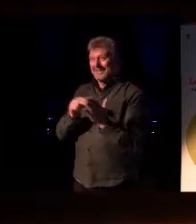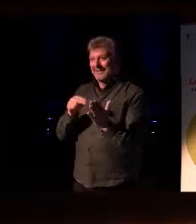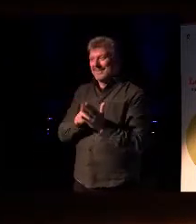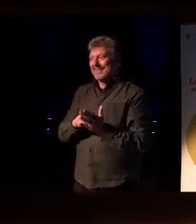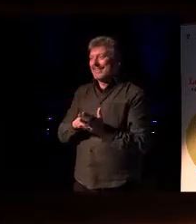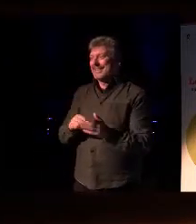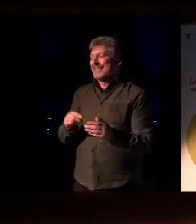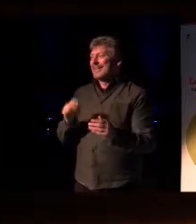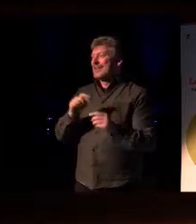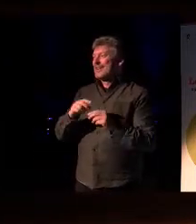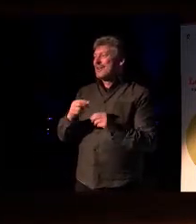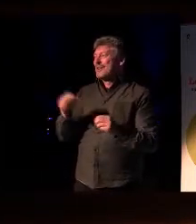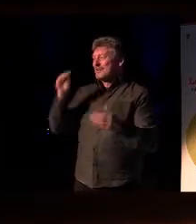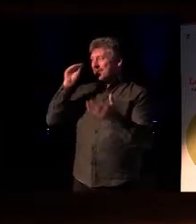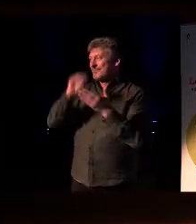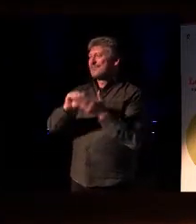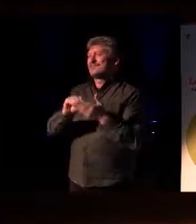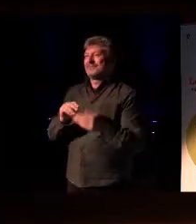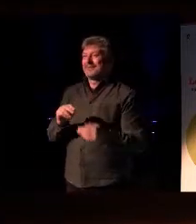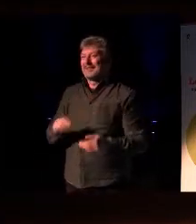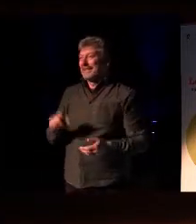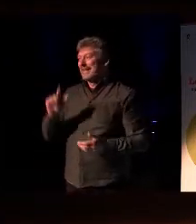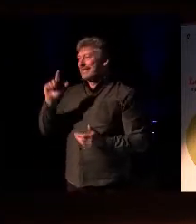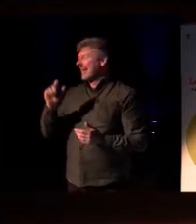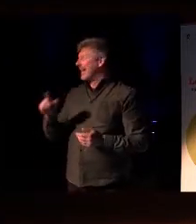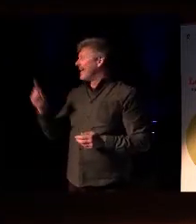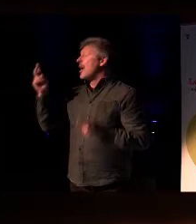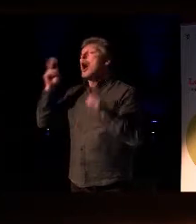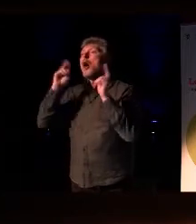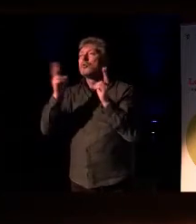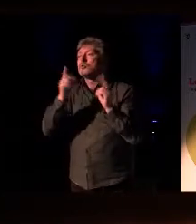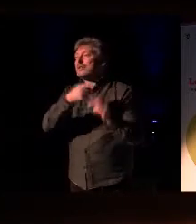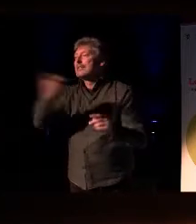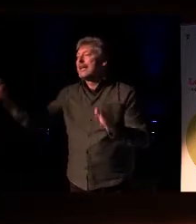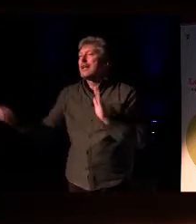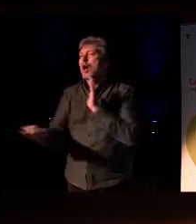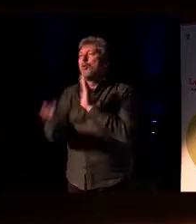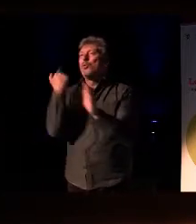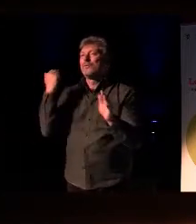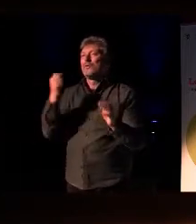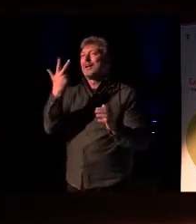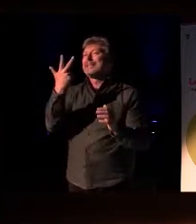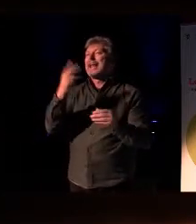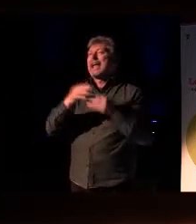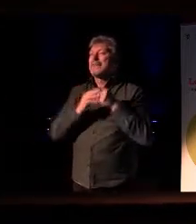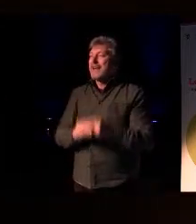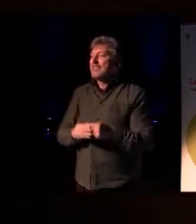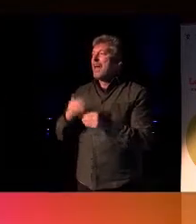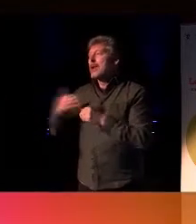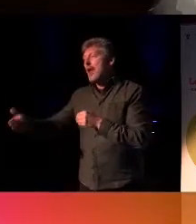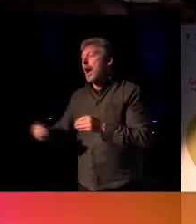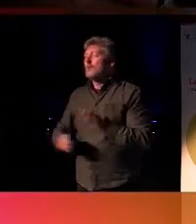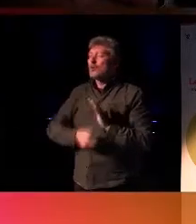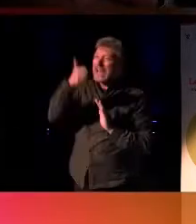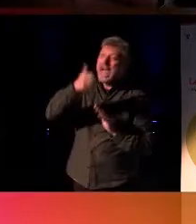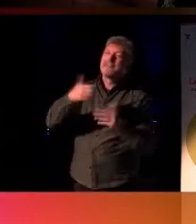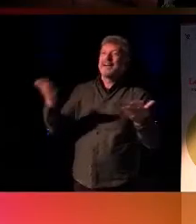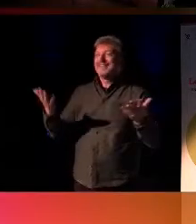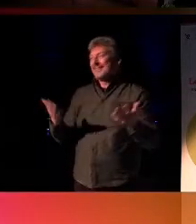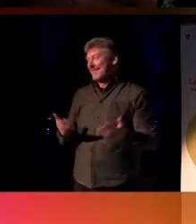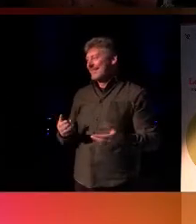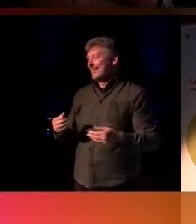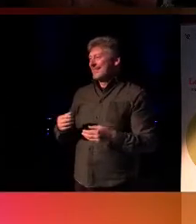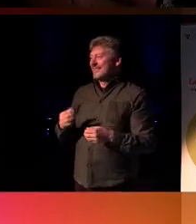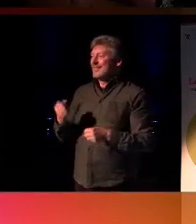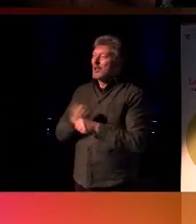så tagger han med, Helle. Yes. Og så utfordrer dere 3 venner, naboer, sjef,